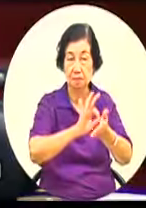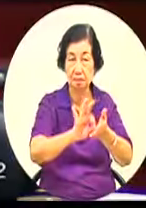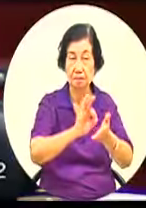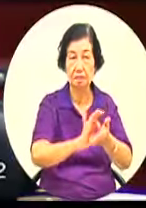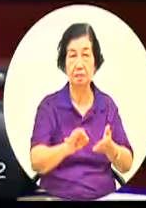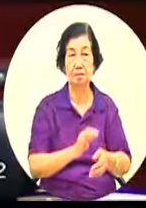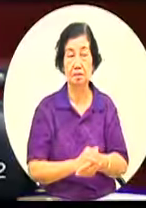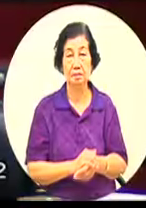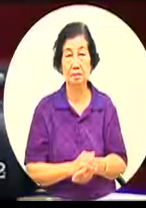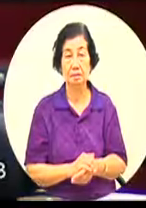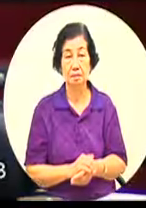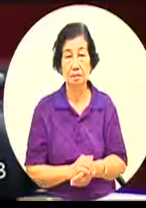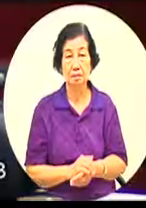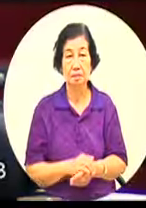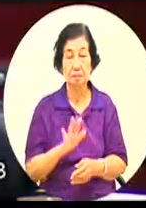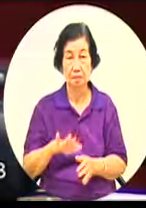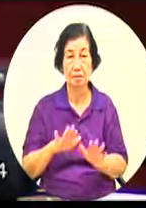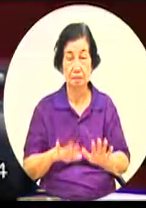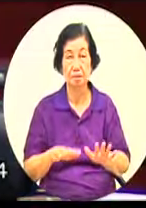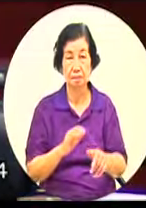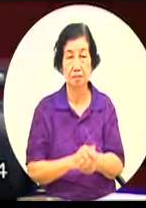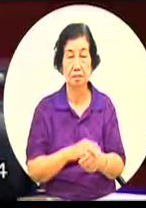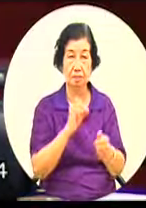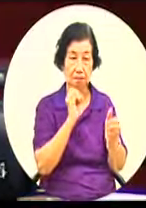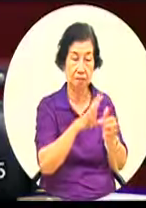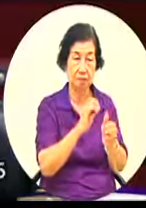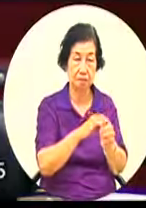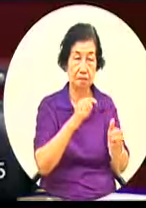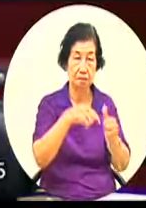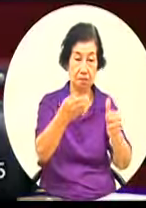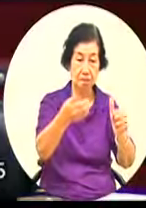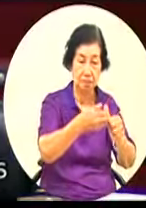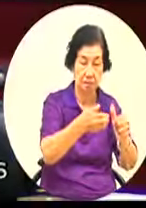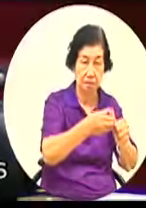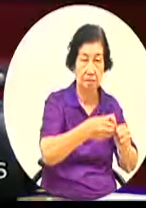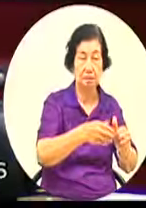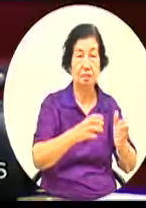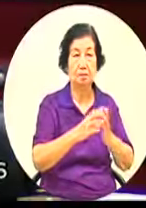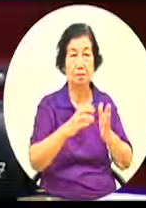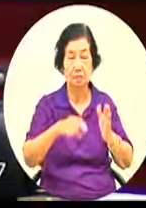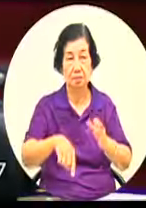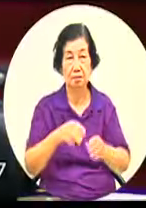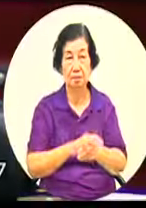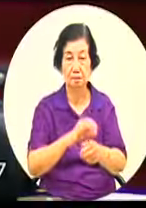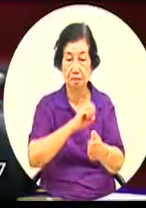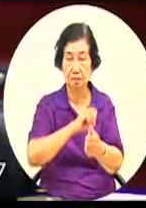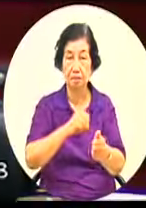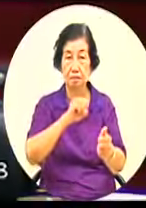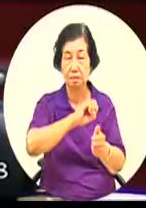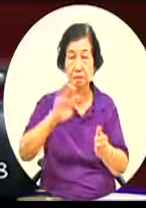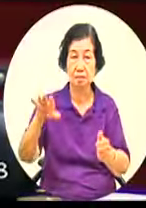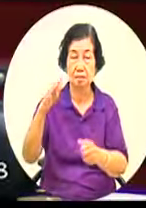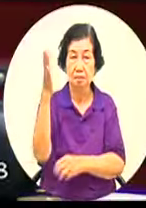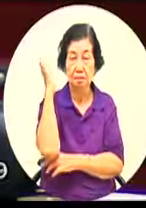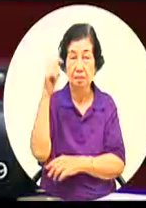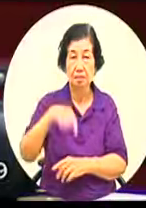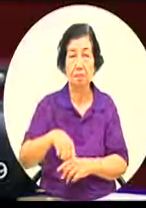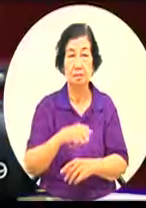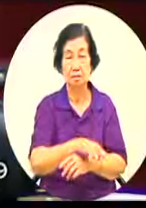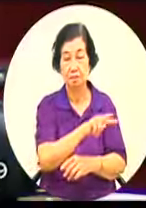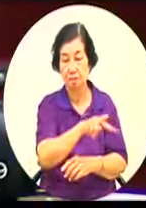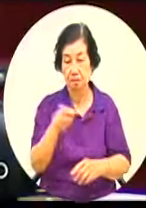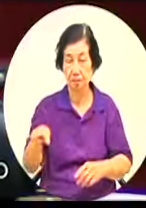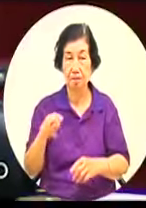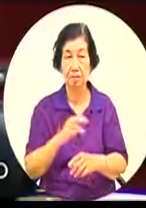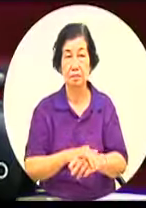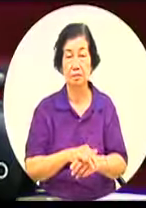体的建议我们的教育局长，请你去跟市政府建议，请你去做努力，请你去争取未来旧龙华国小